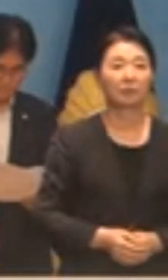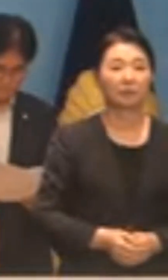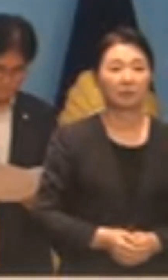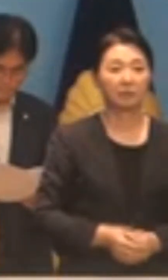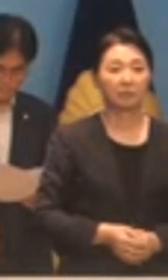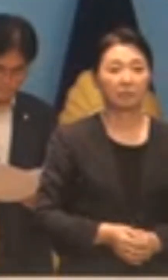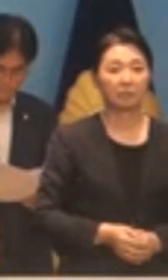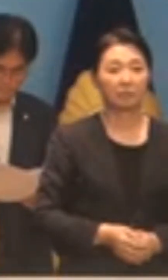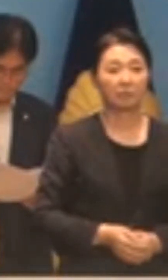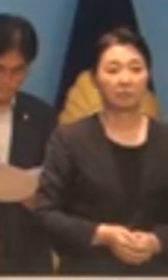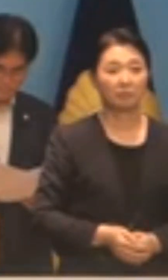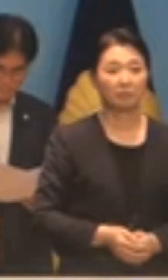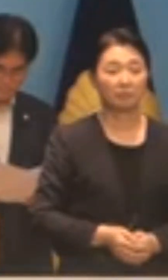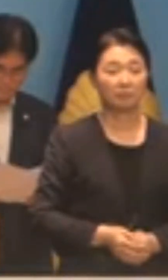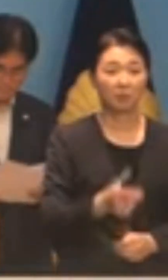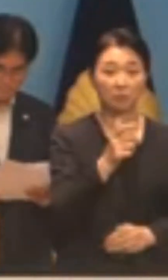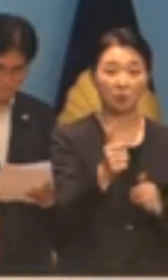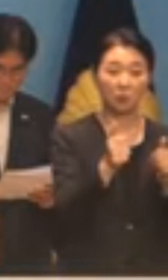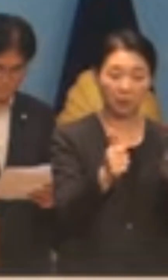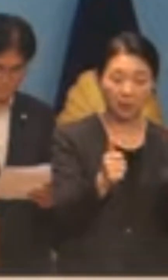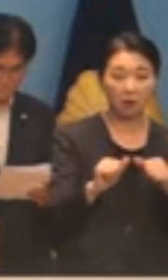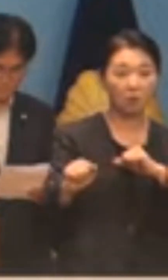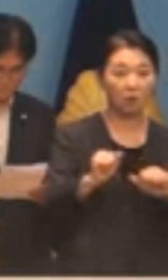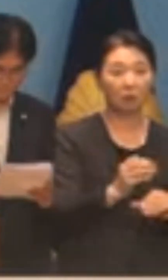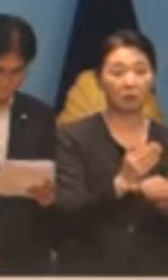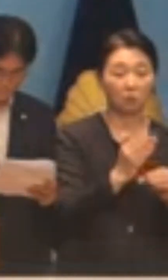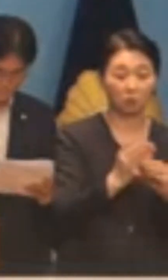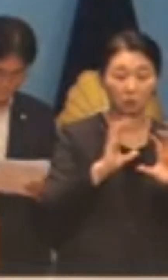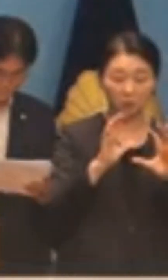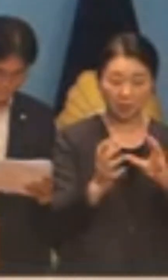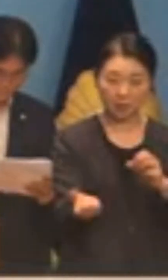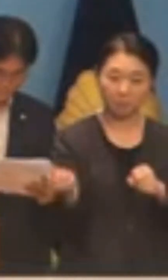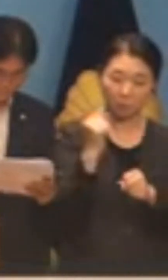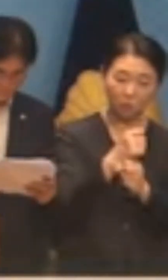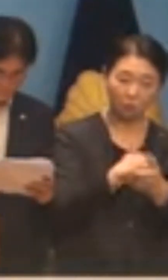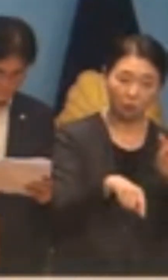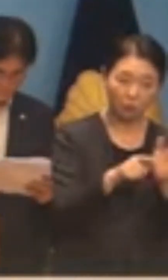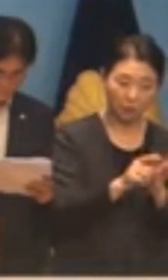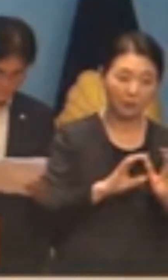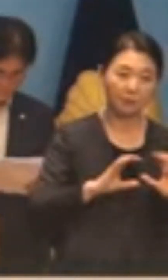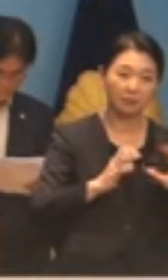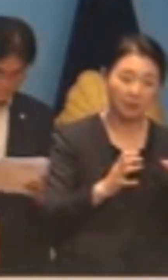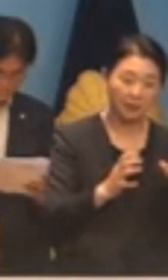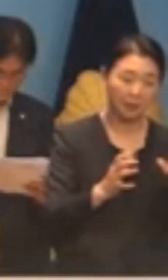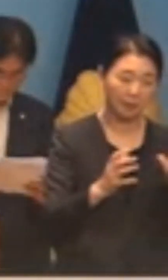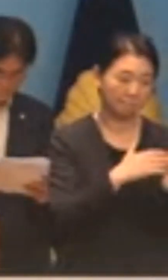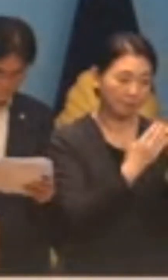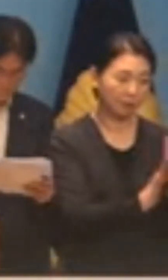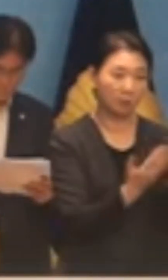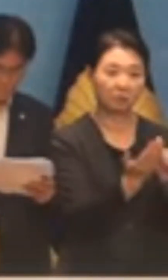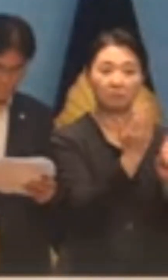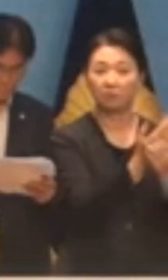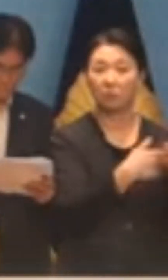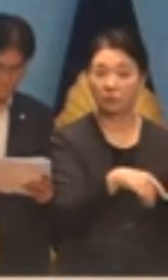분입니다. 변호사로 활약하면서 국권 회복을 위하여 조국의 실력 양성을 하기